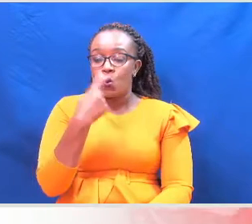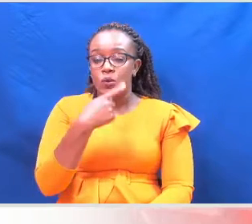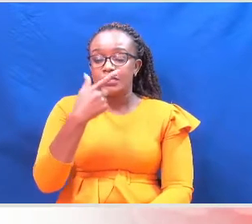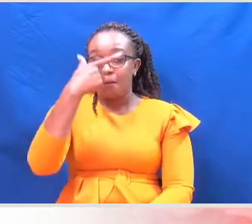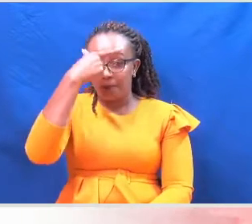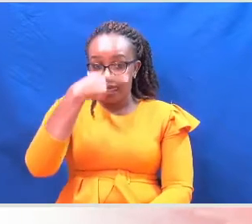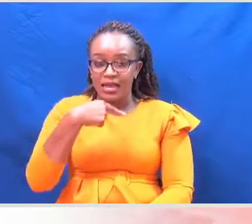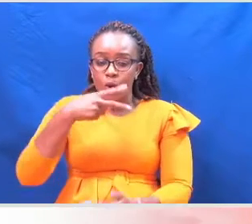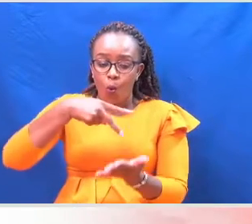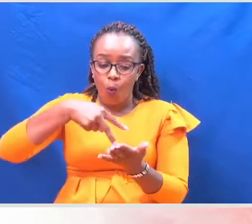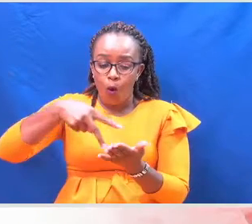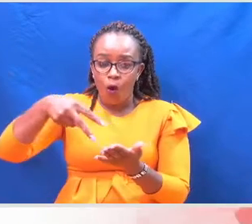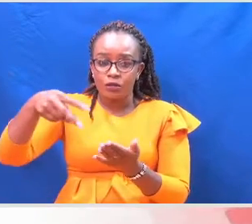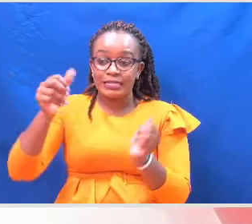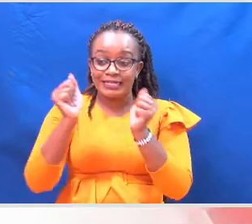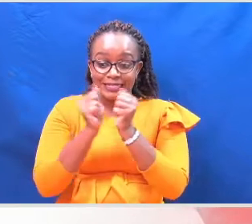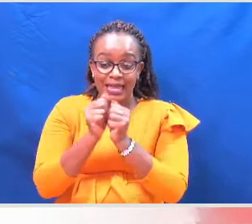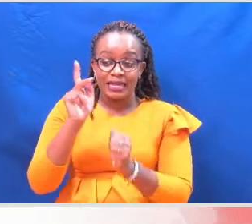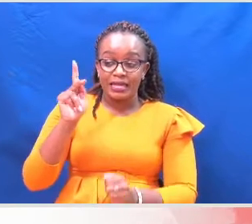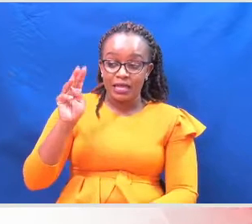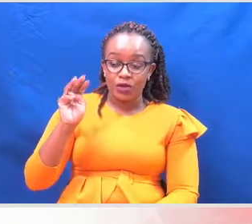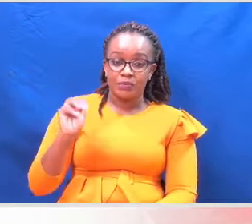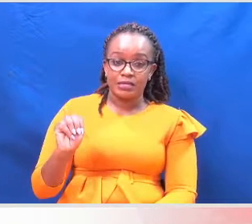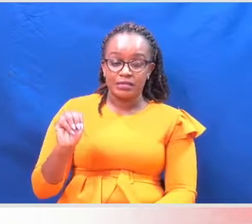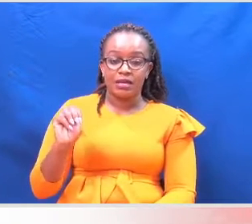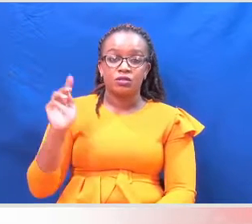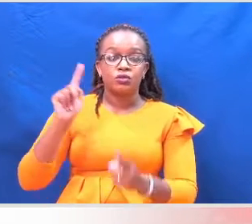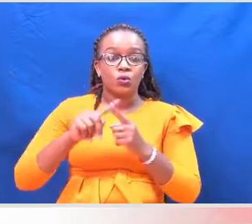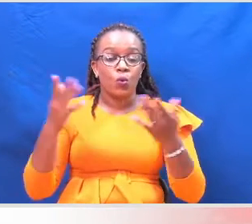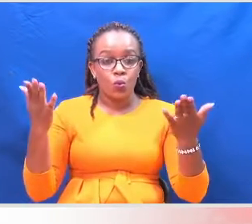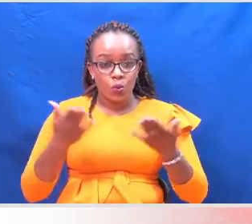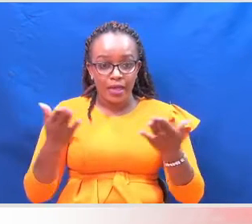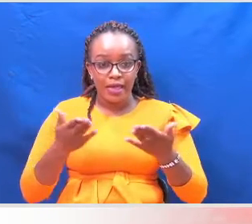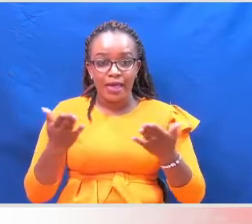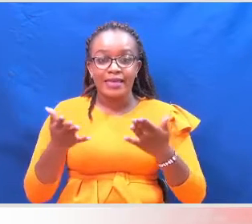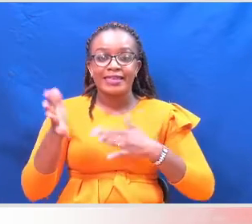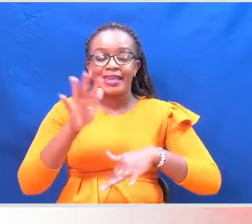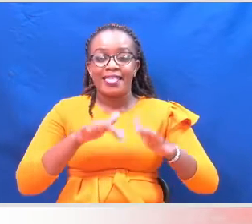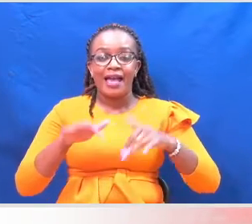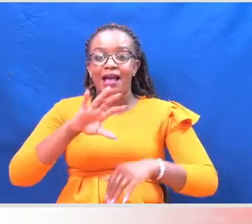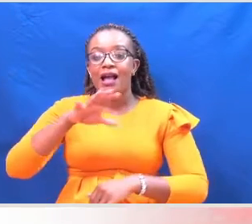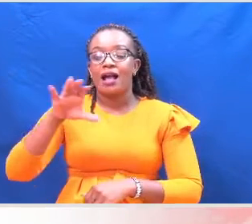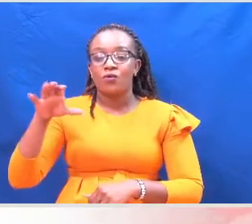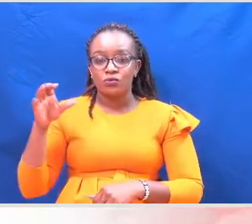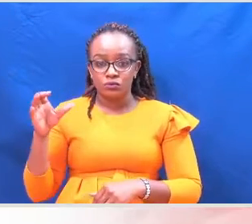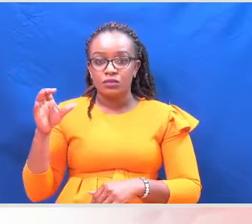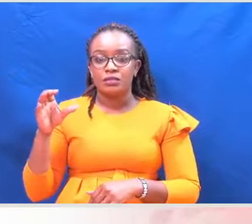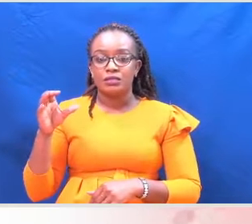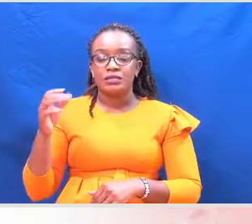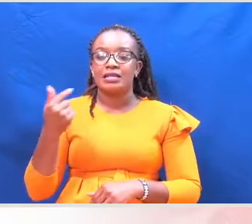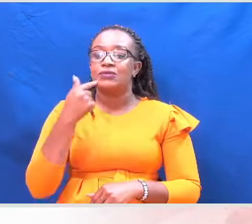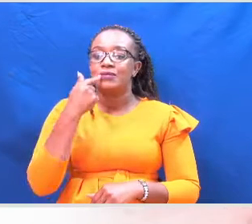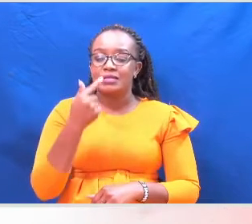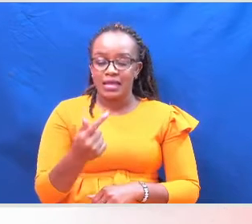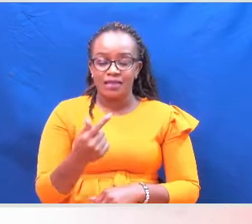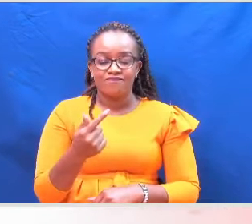takriban kilomita 10 hadi uwanja wa Generali Kasam, kaunti ya Kirinyaga, ili kumpa moyo kijana wake